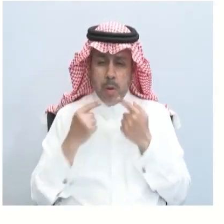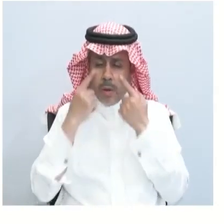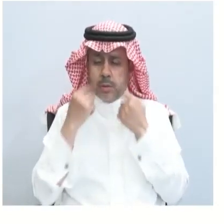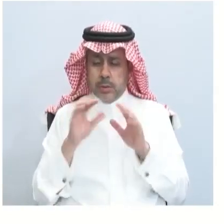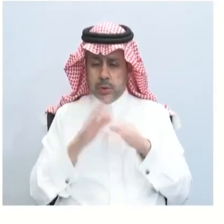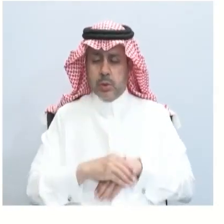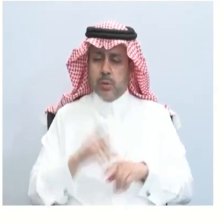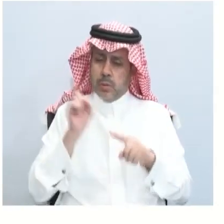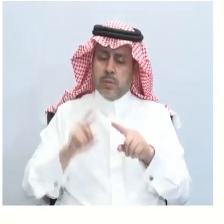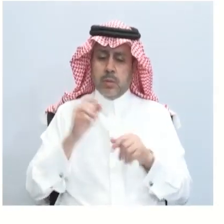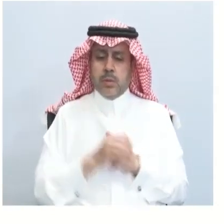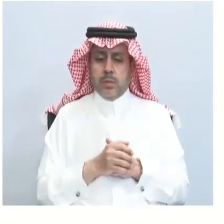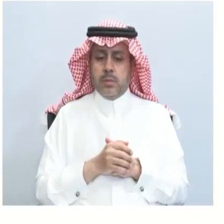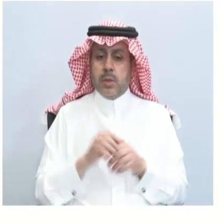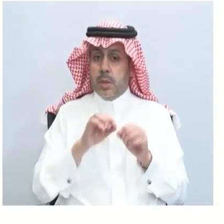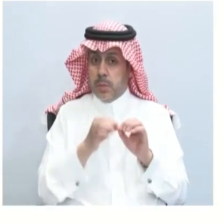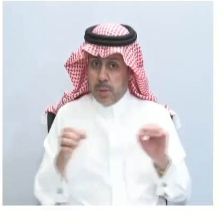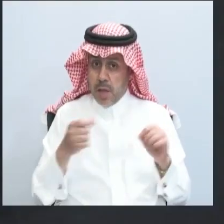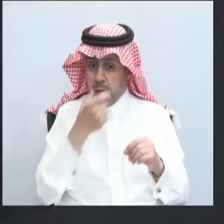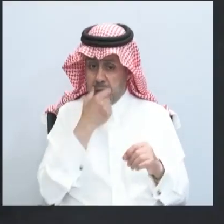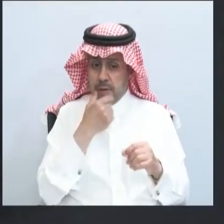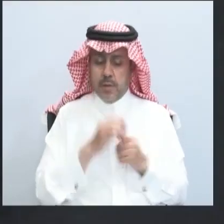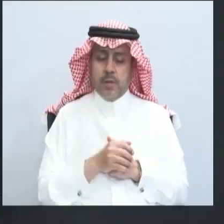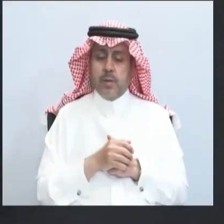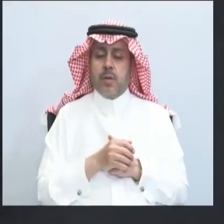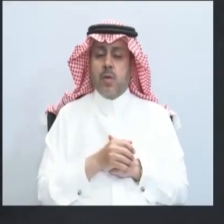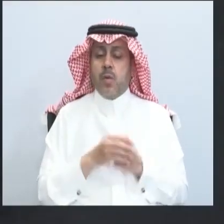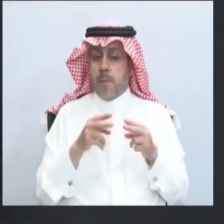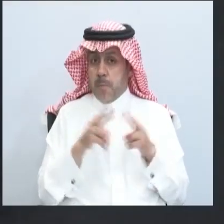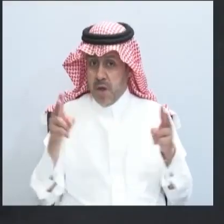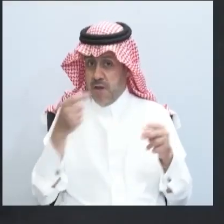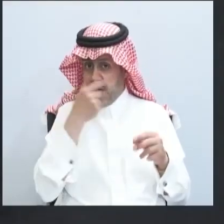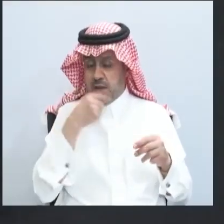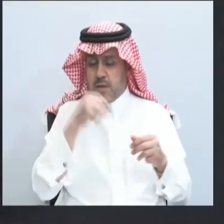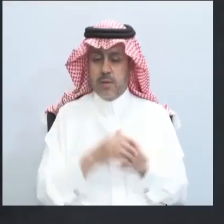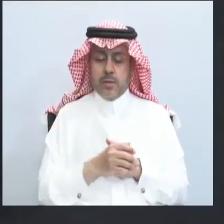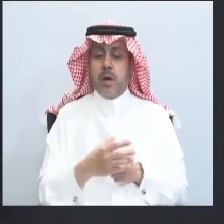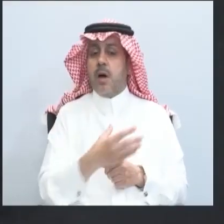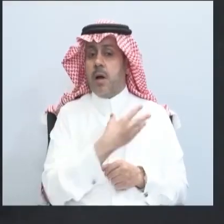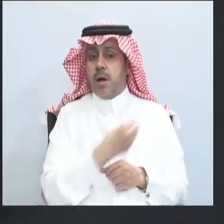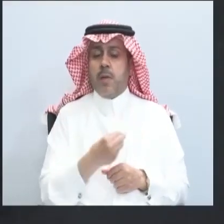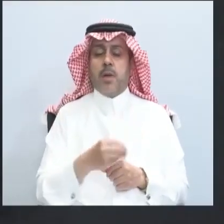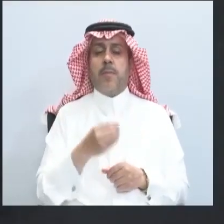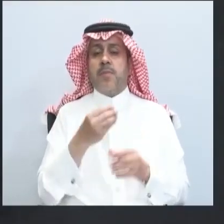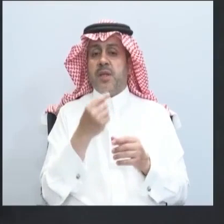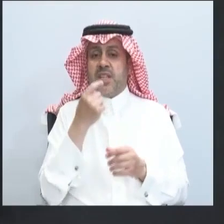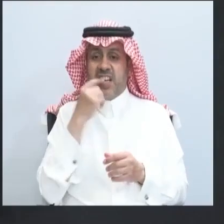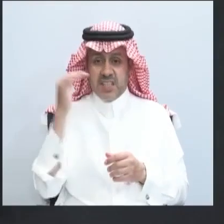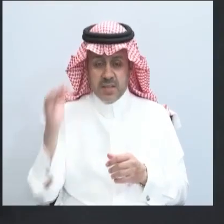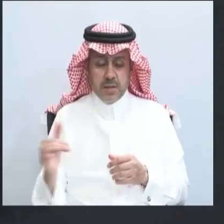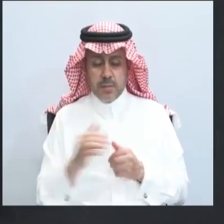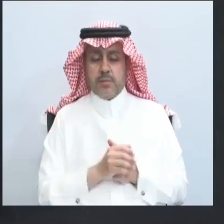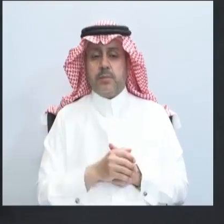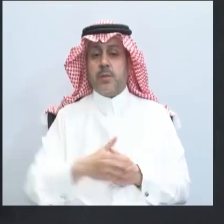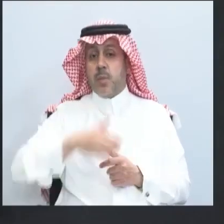فيتجسد بين هذا الحديث وبين ما ذكر في حديث اليوم الرحمه بالصغار لماذا النبي عليه الصلاه